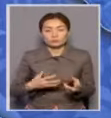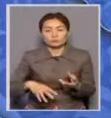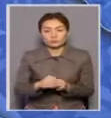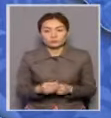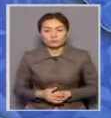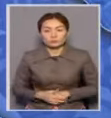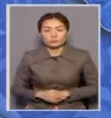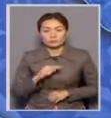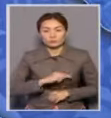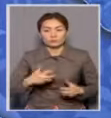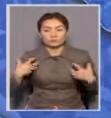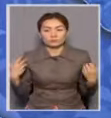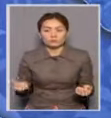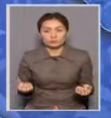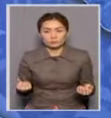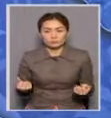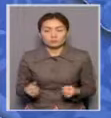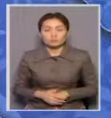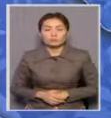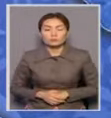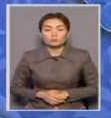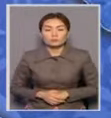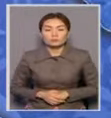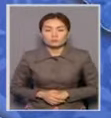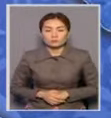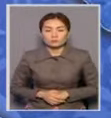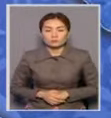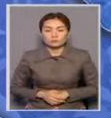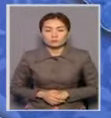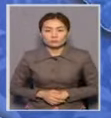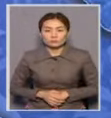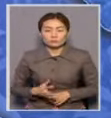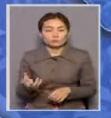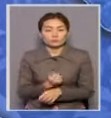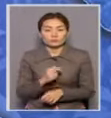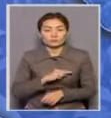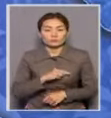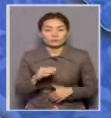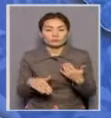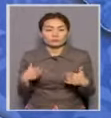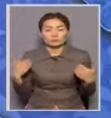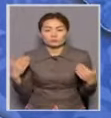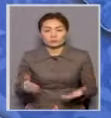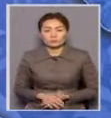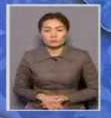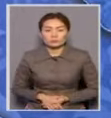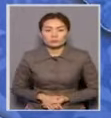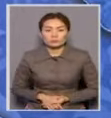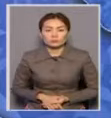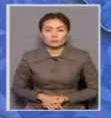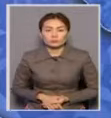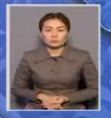тек дендеріңізге саулық тілейміз, аманшылық тілейміз, творчестволық табыс тілейміз. Мынау